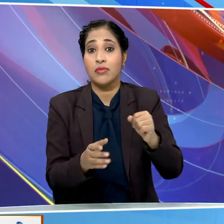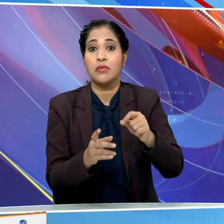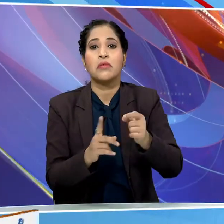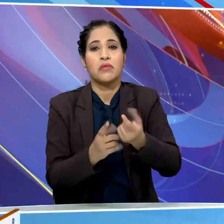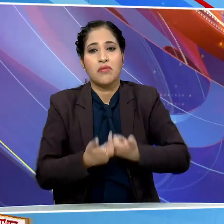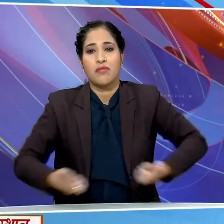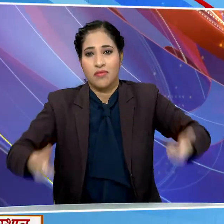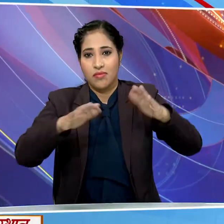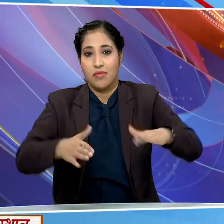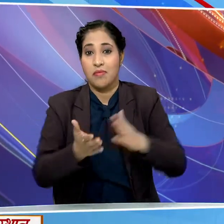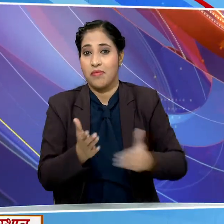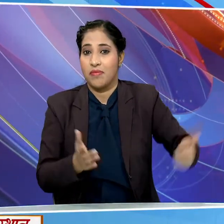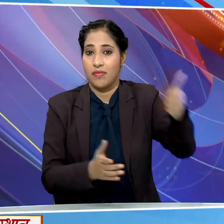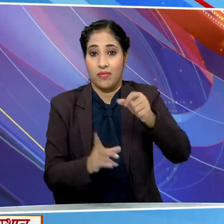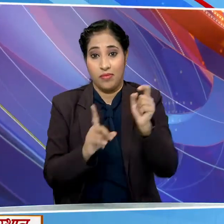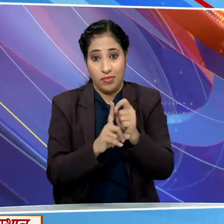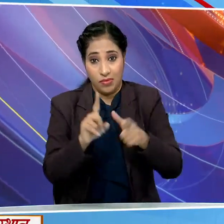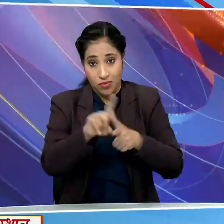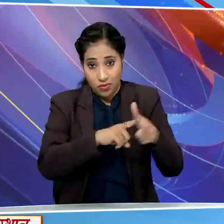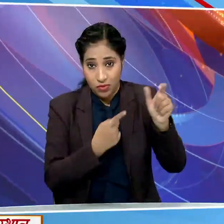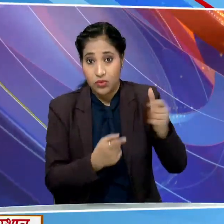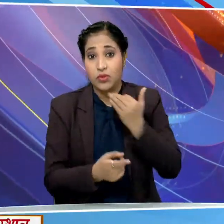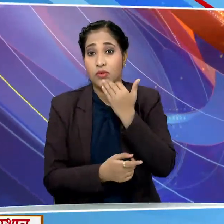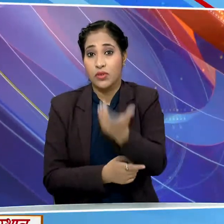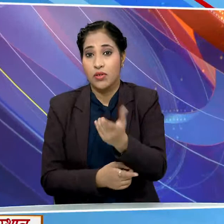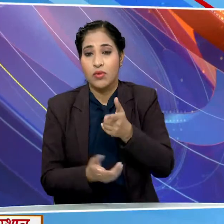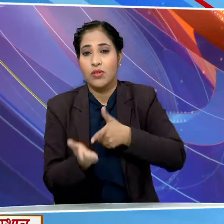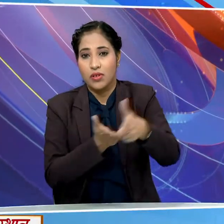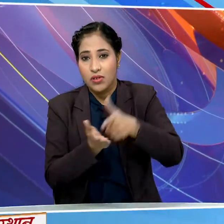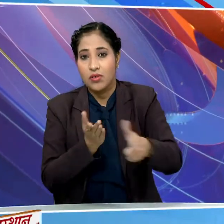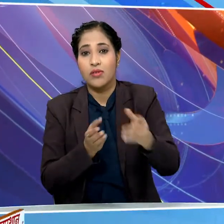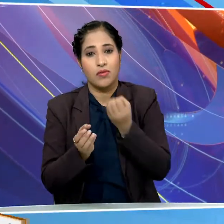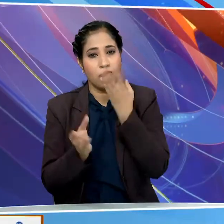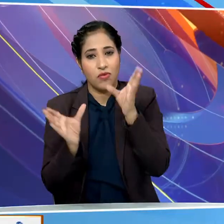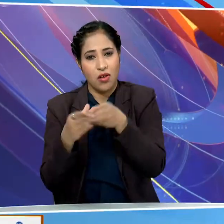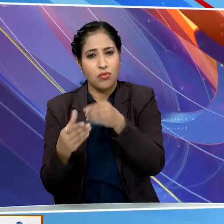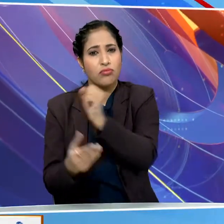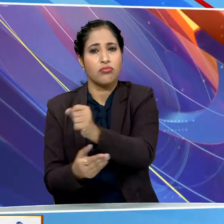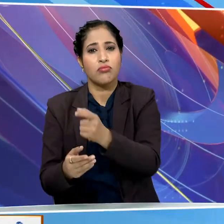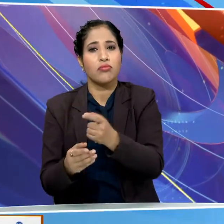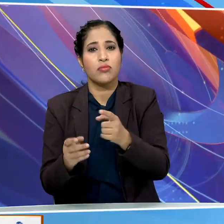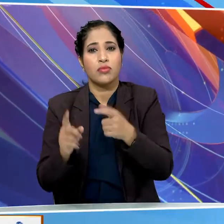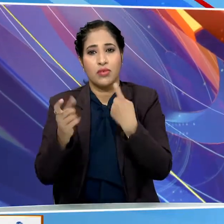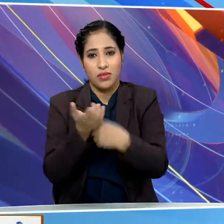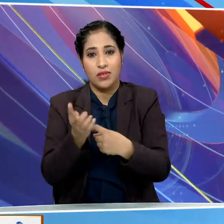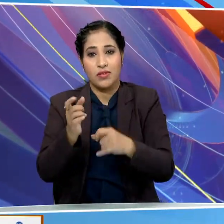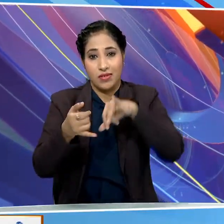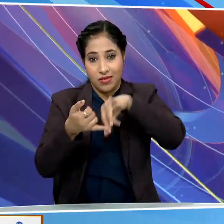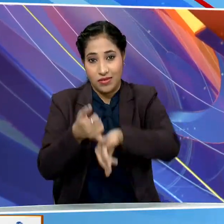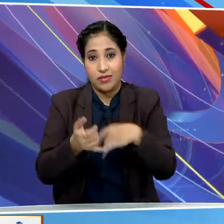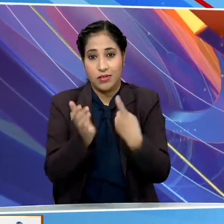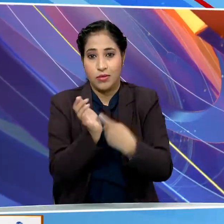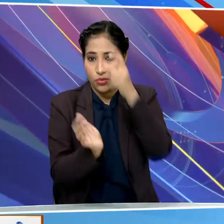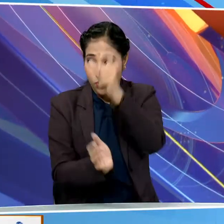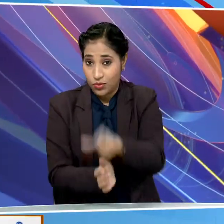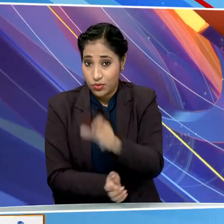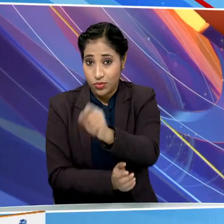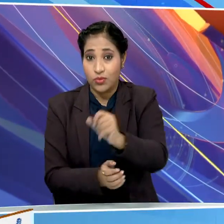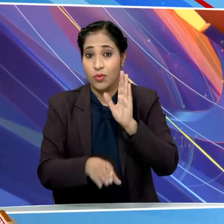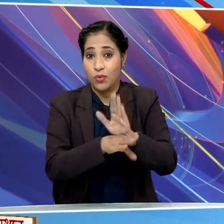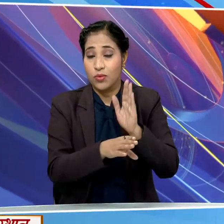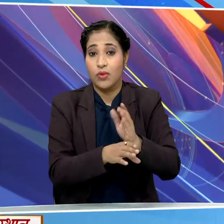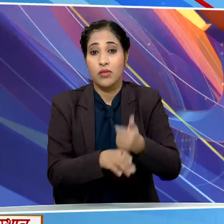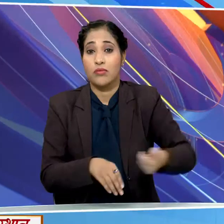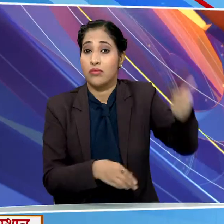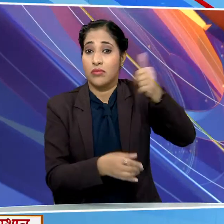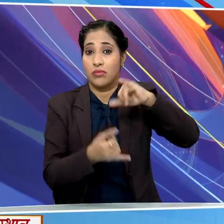संसदीय कार्य मंत्री प्रहलाद जोशी, जयपुर ग्रामीण से भाजपा सांसद राज्यवर्धन सिंह राठौड़ और कांग्रेस नेता